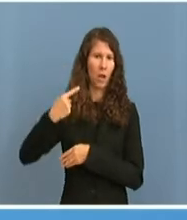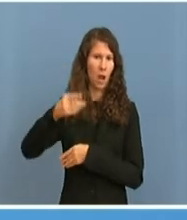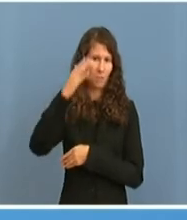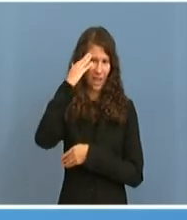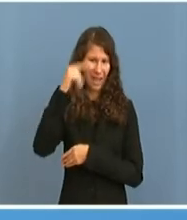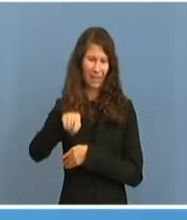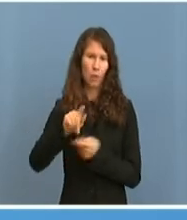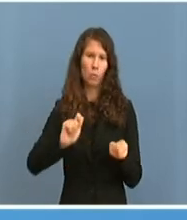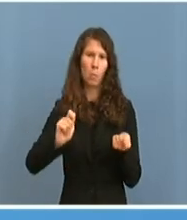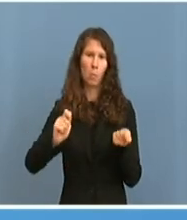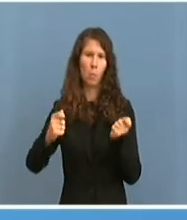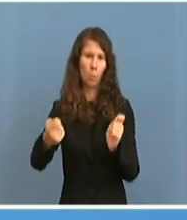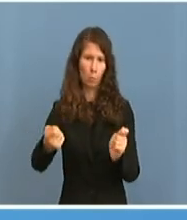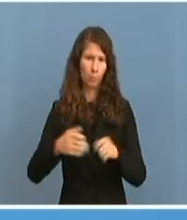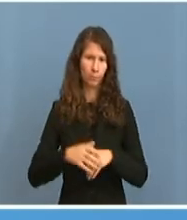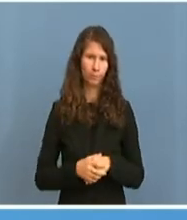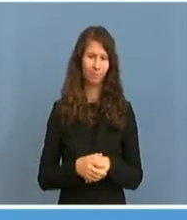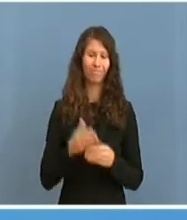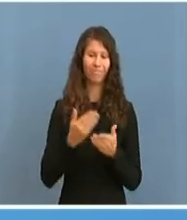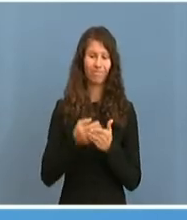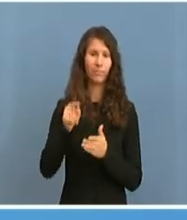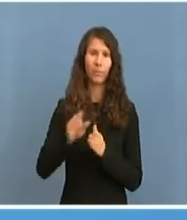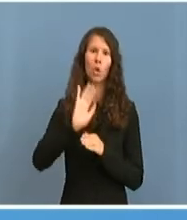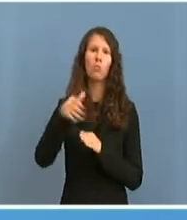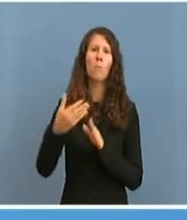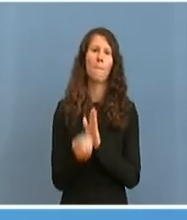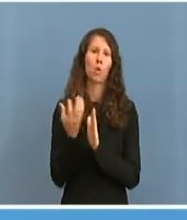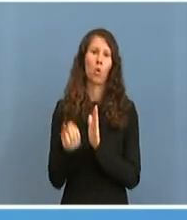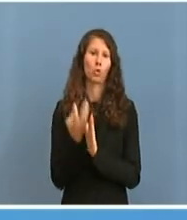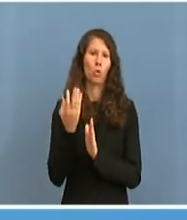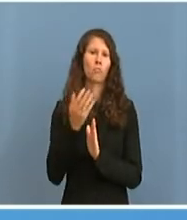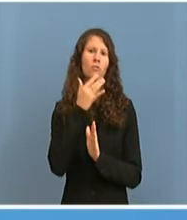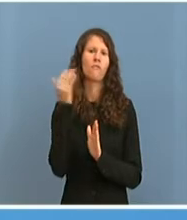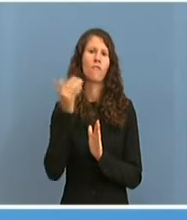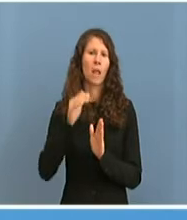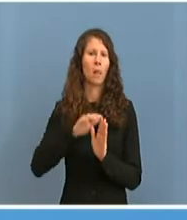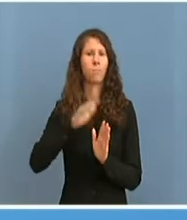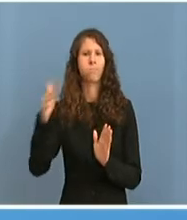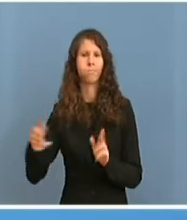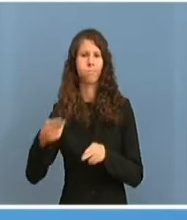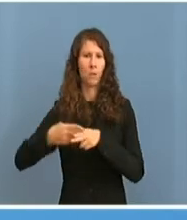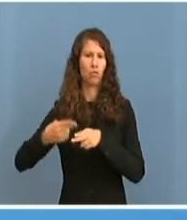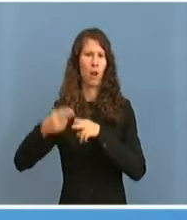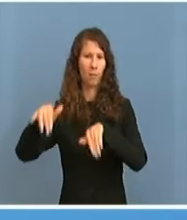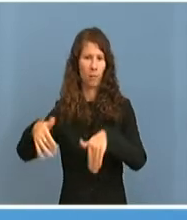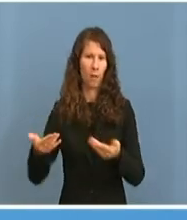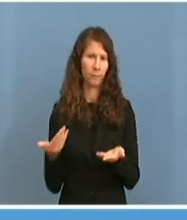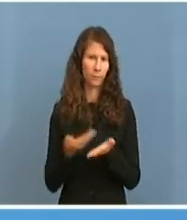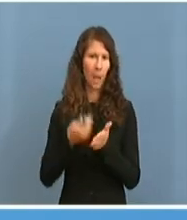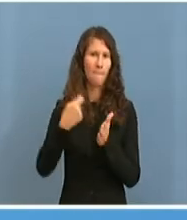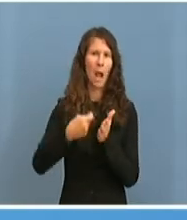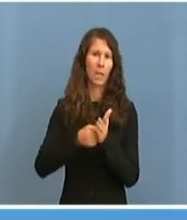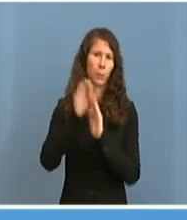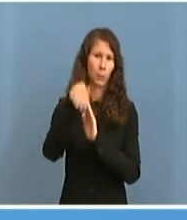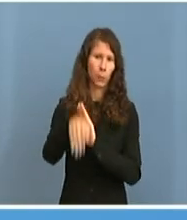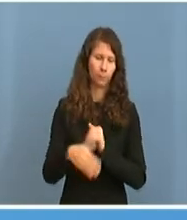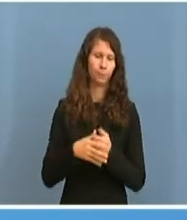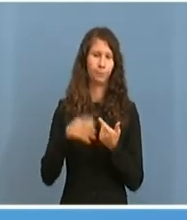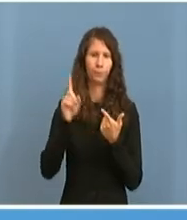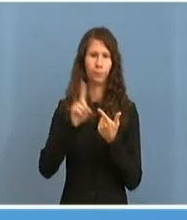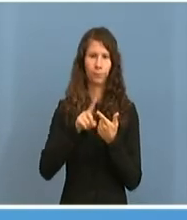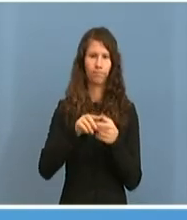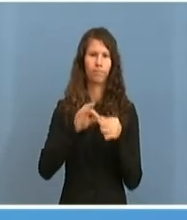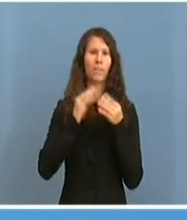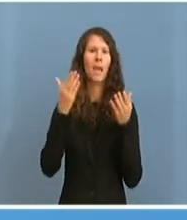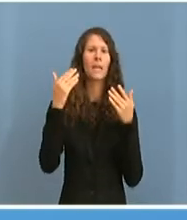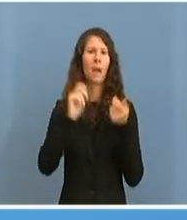auch für Überproduktion sorgen. Und zum anderen gibt es natürlich einen Umbauprozess vor dem Hintergrund